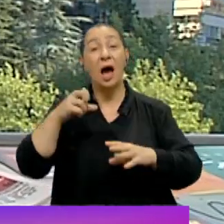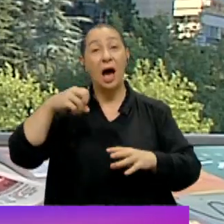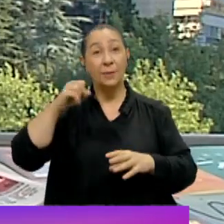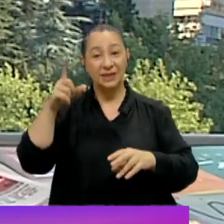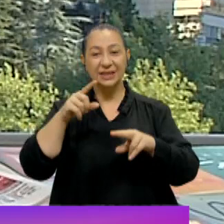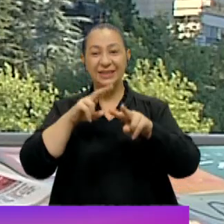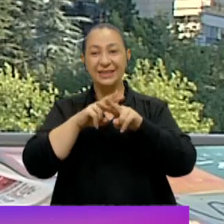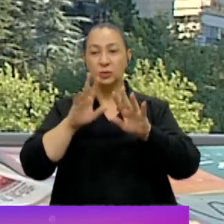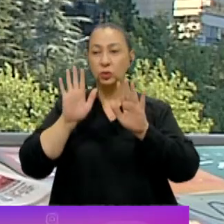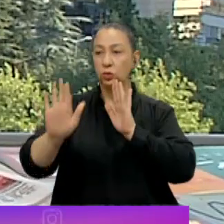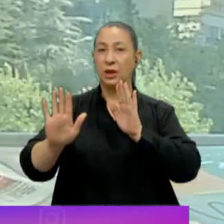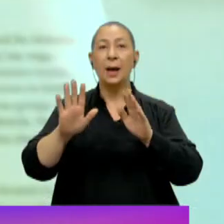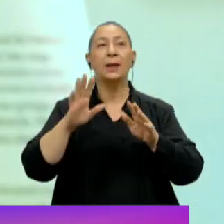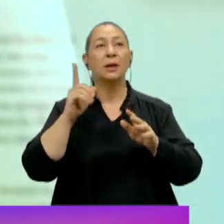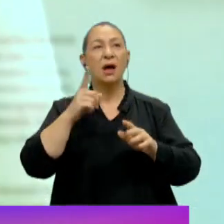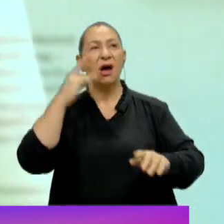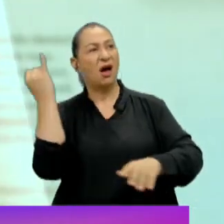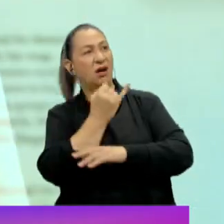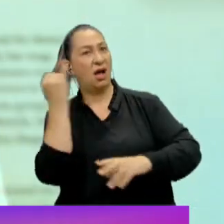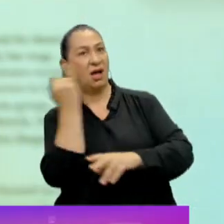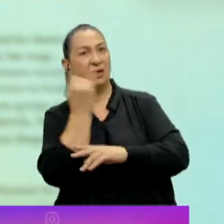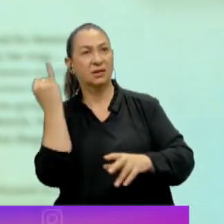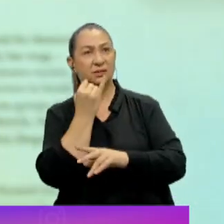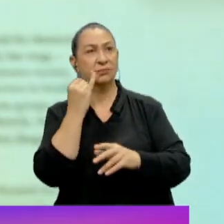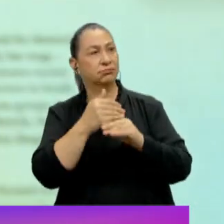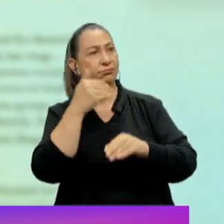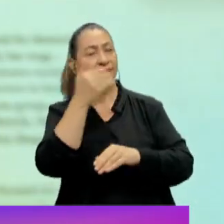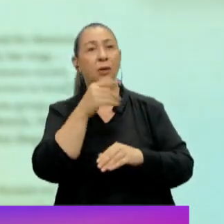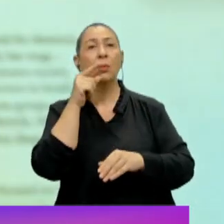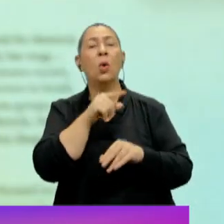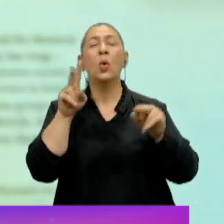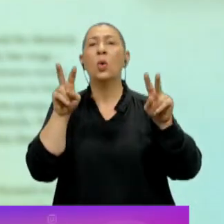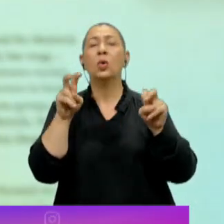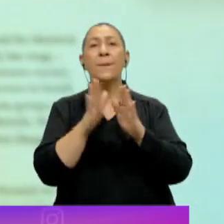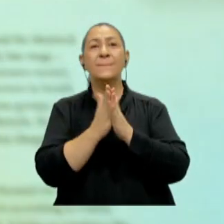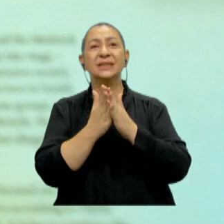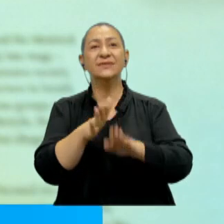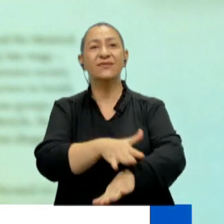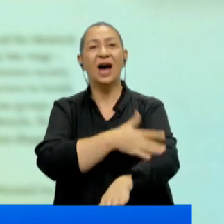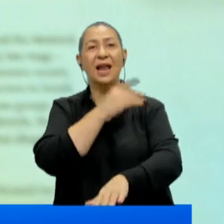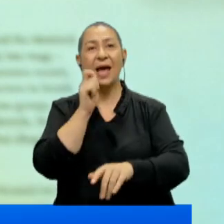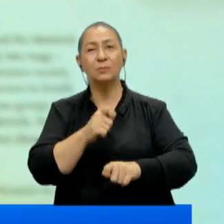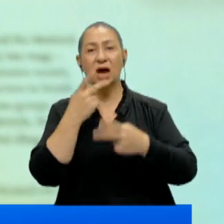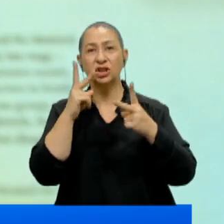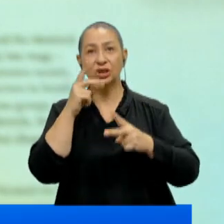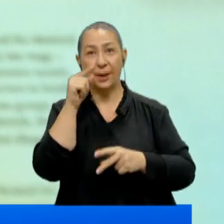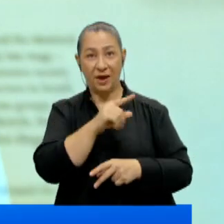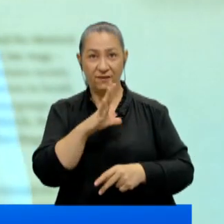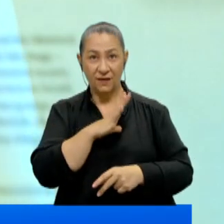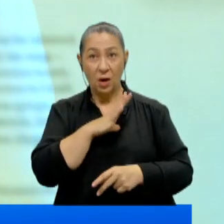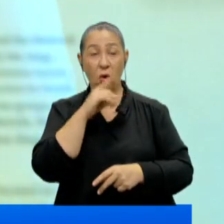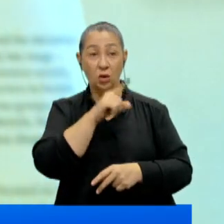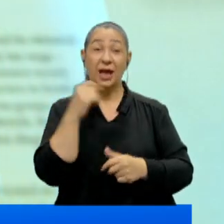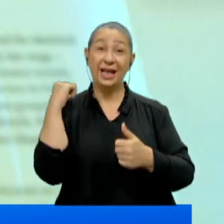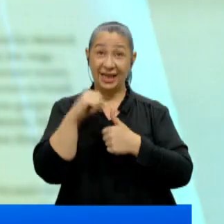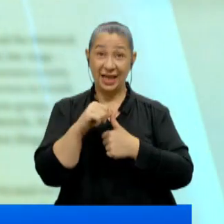Partili yıldızı durduran polisler hakarete uğrayıp açığa alındı. Bu konuda Mersin Valiliği'nin yapmış olduğu açıklamada var. Onu